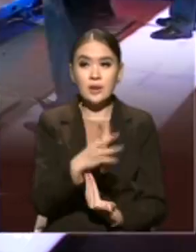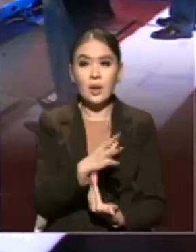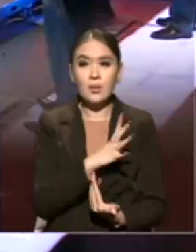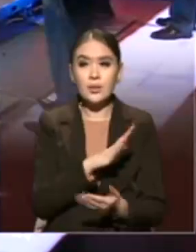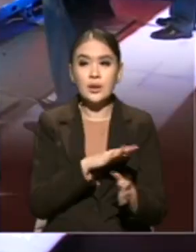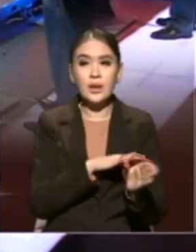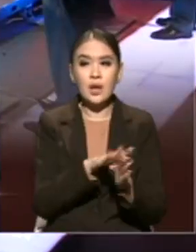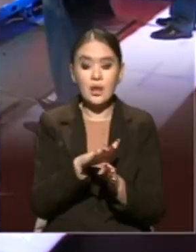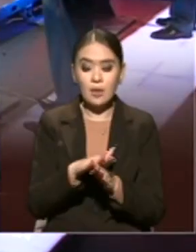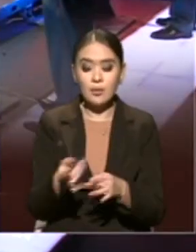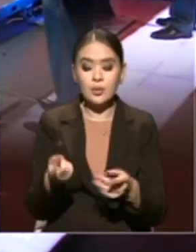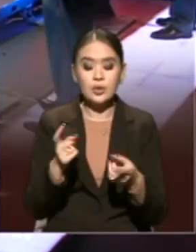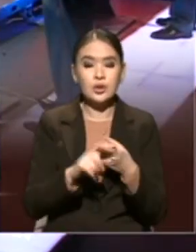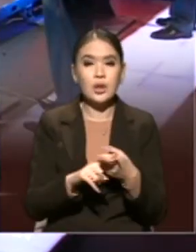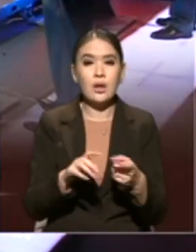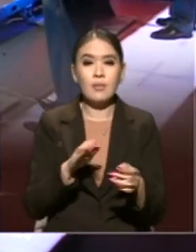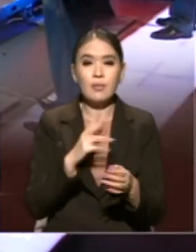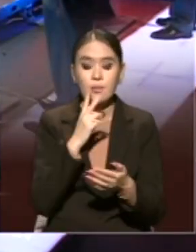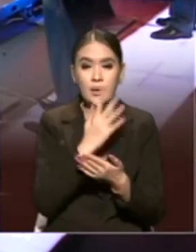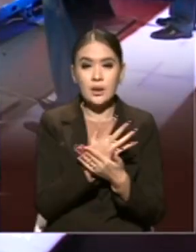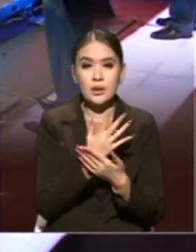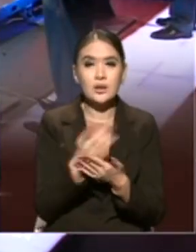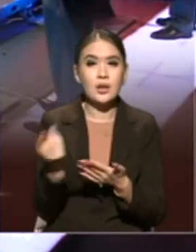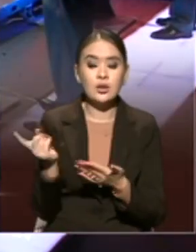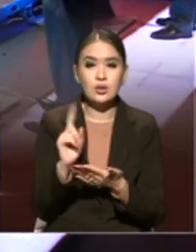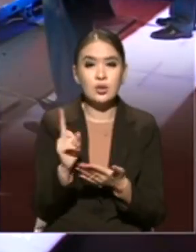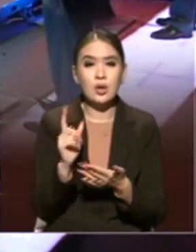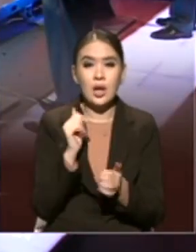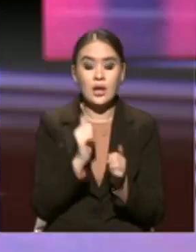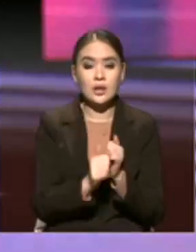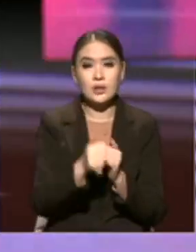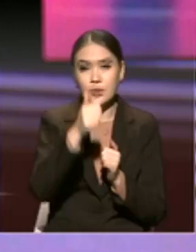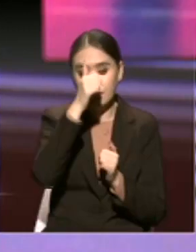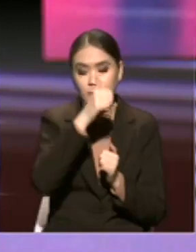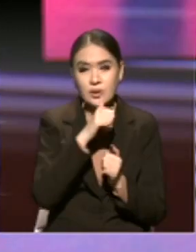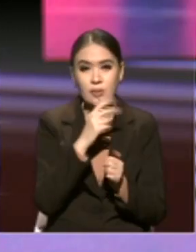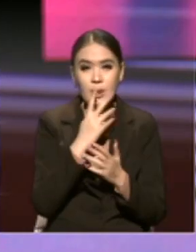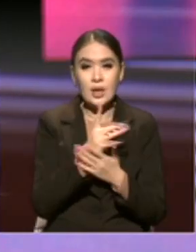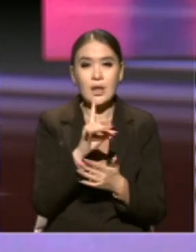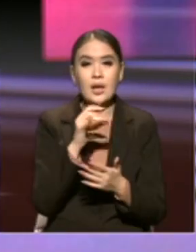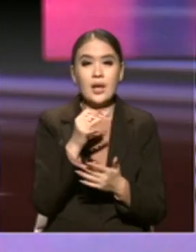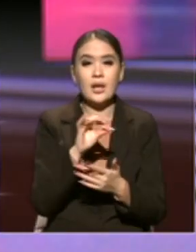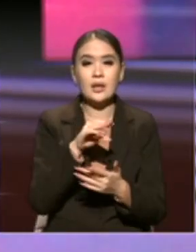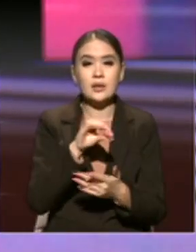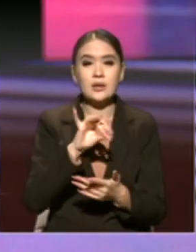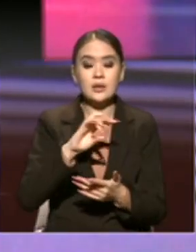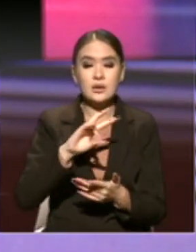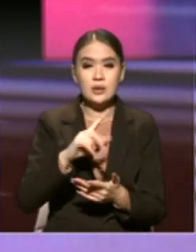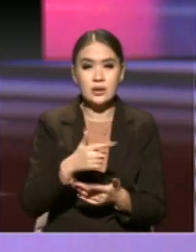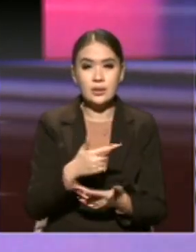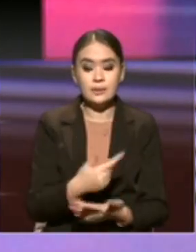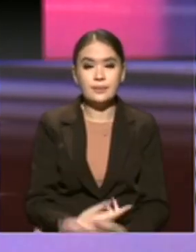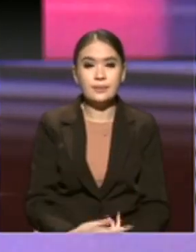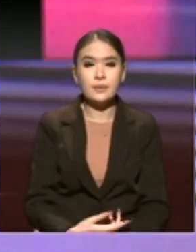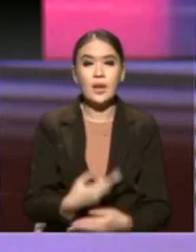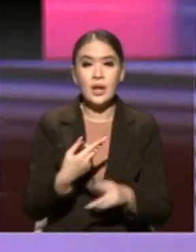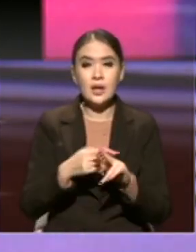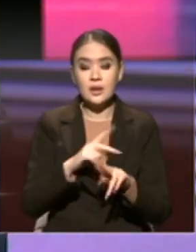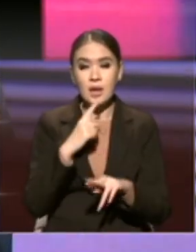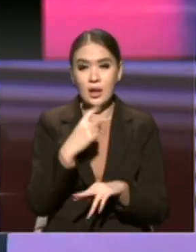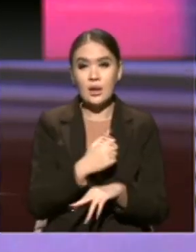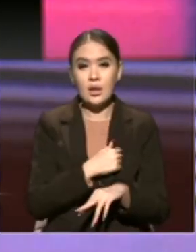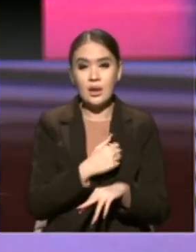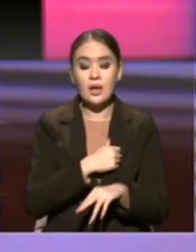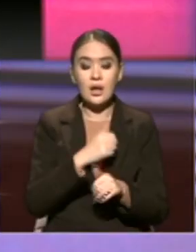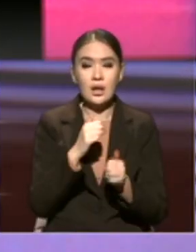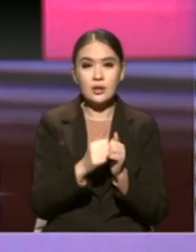талаптар бойынша бағаланады. Бағалауды ай сайын жүргізіліп отырады. Яғни рейтингтік жүйе дейміз біз мына. Сол сарбаз ай